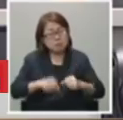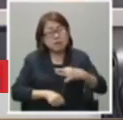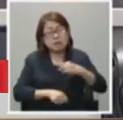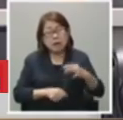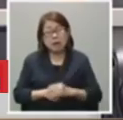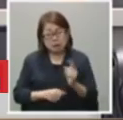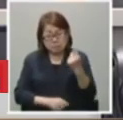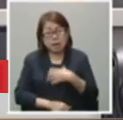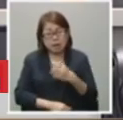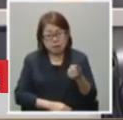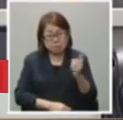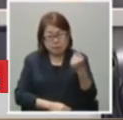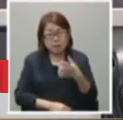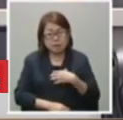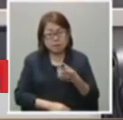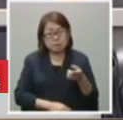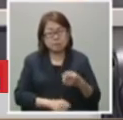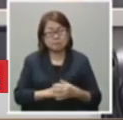หม